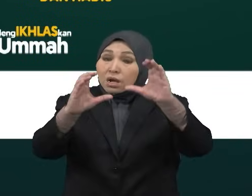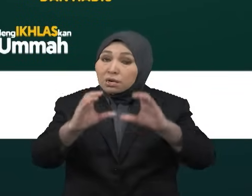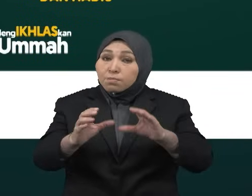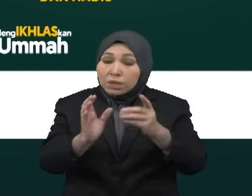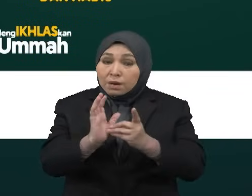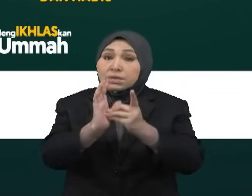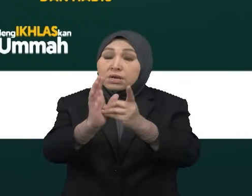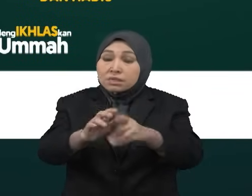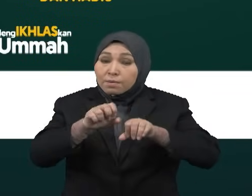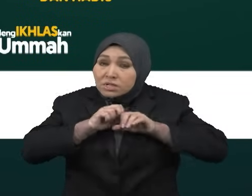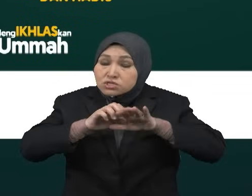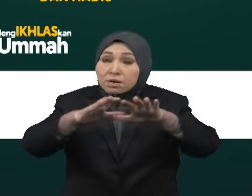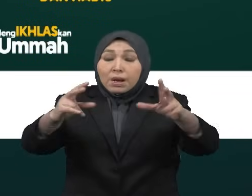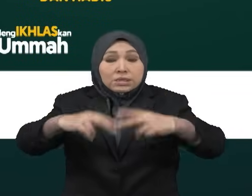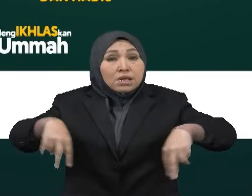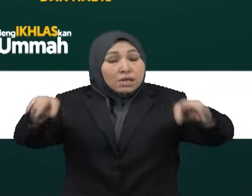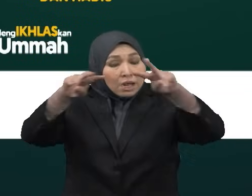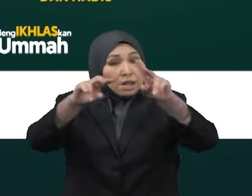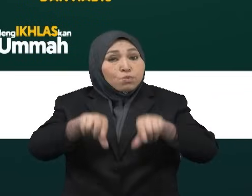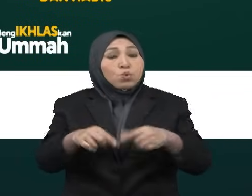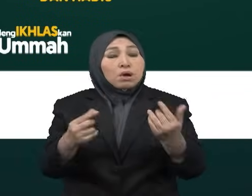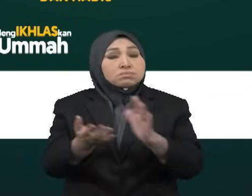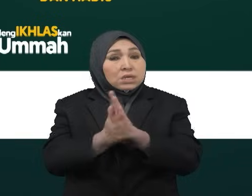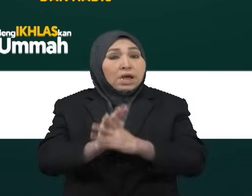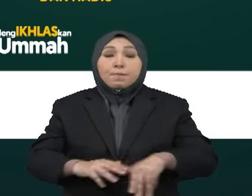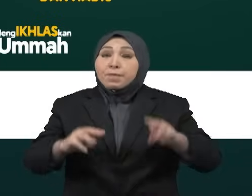dan menyebarkan nilai-nilai dalam Al-Quran agar